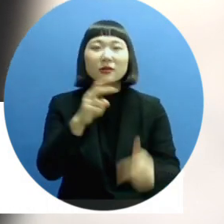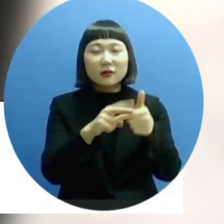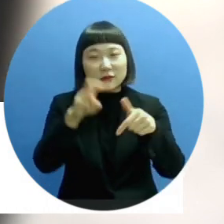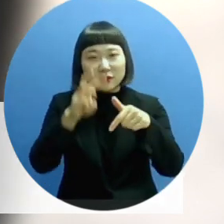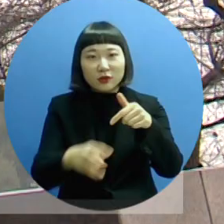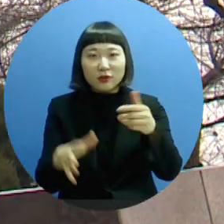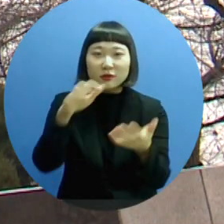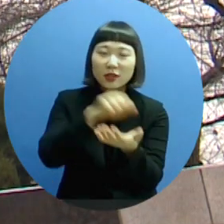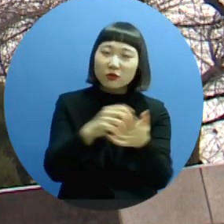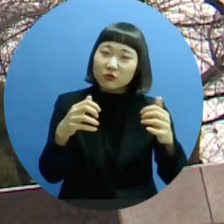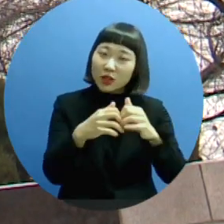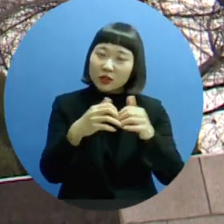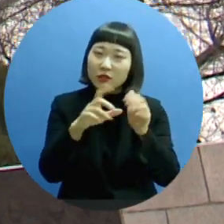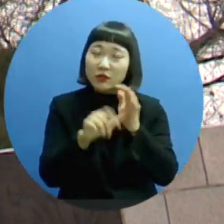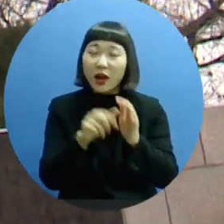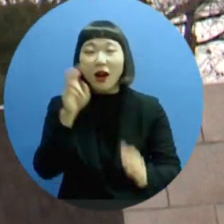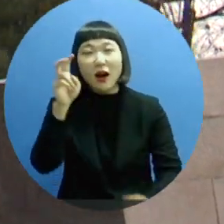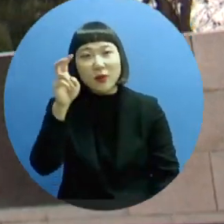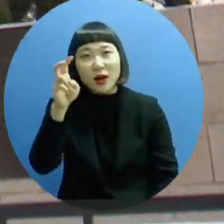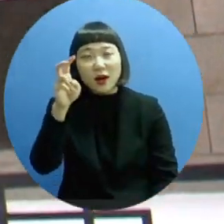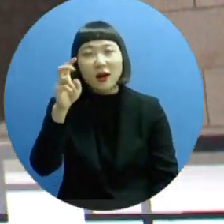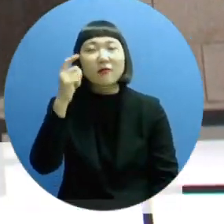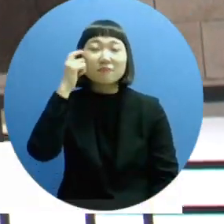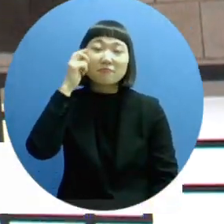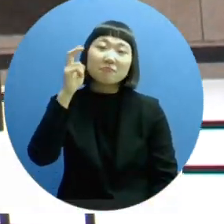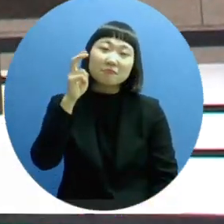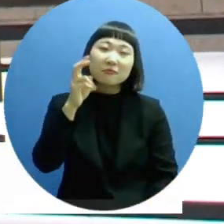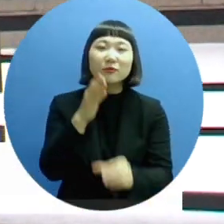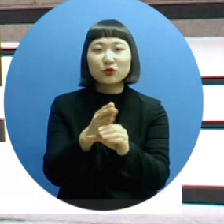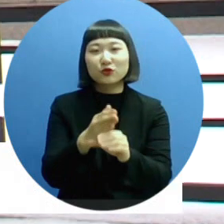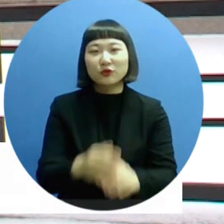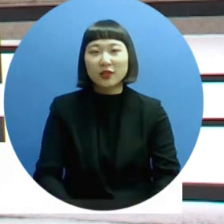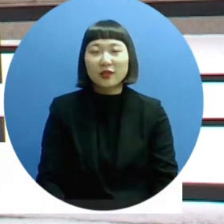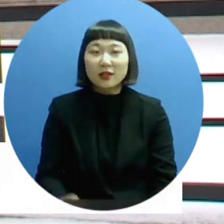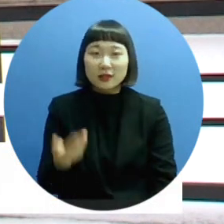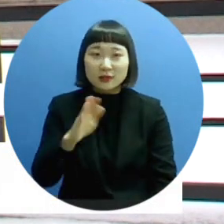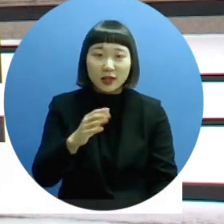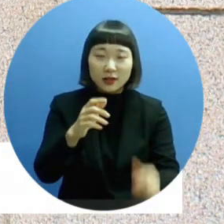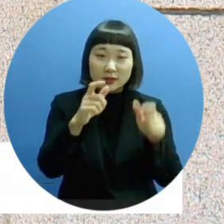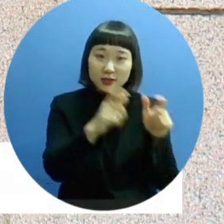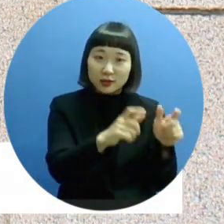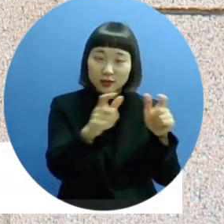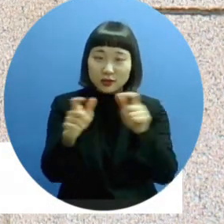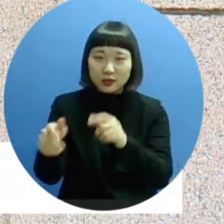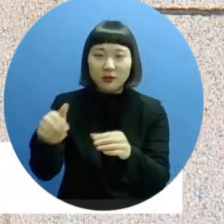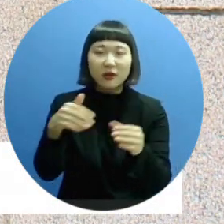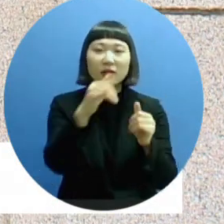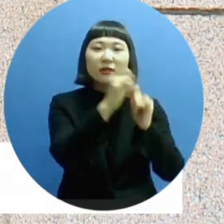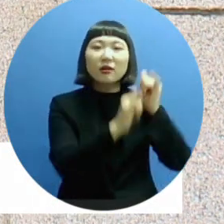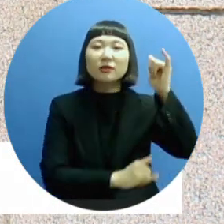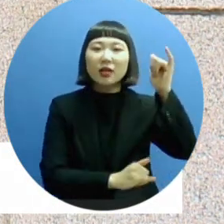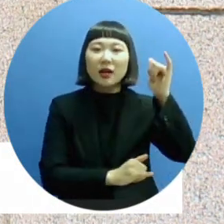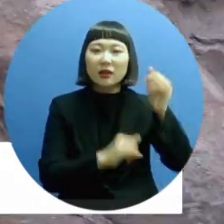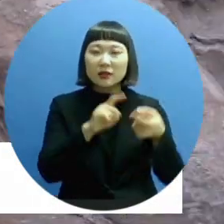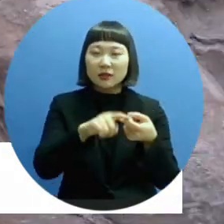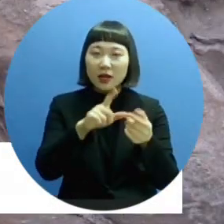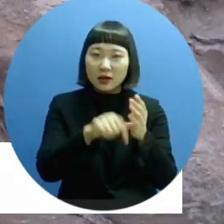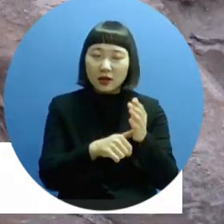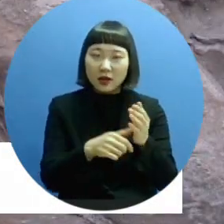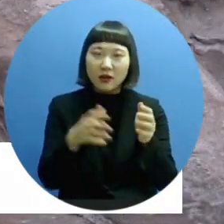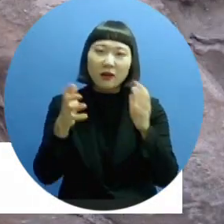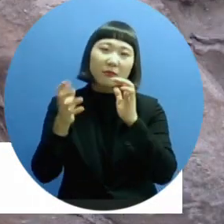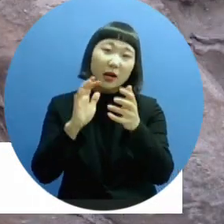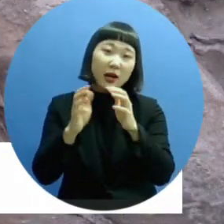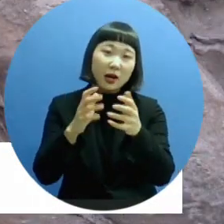거지. 그런데 몇 년 전부터 지역의 역사학계를 중심으로 해당 작품은 인천 상륙작전과 관련이